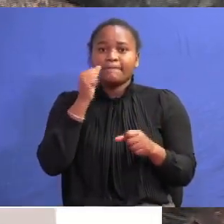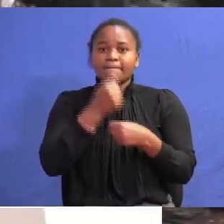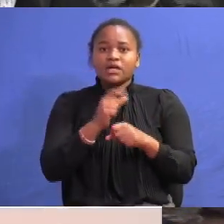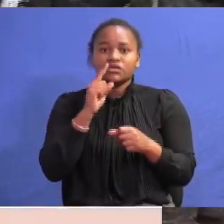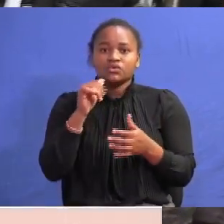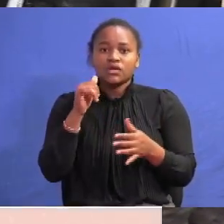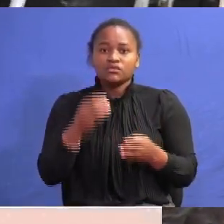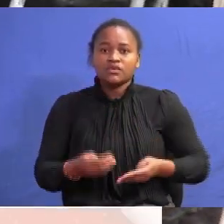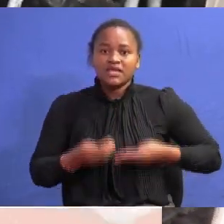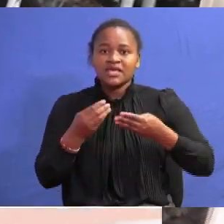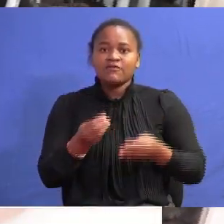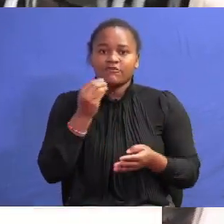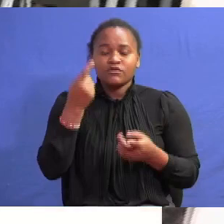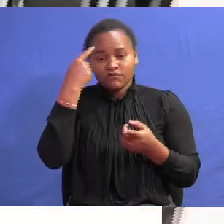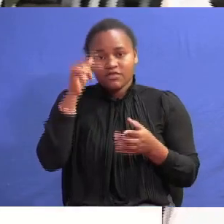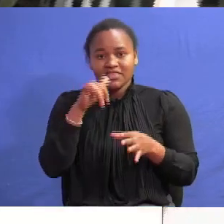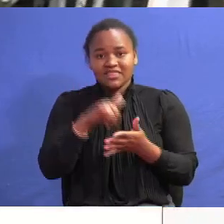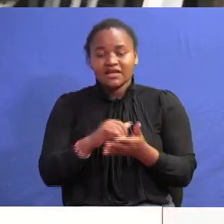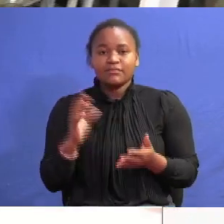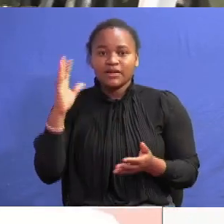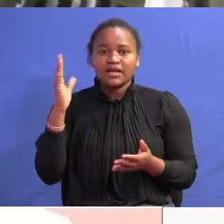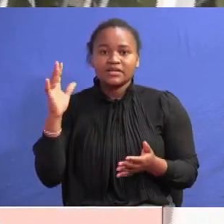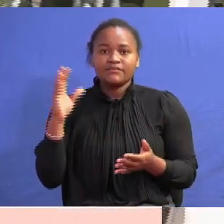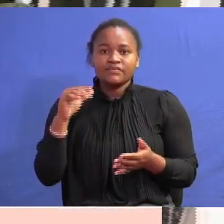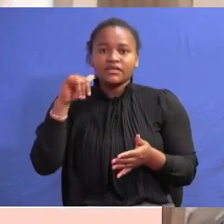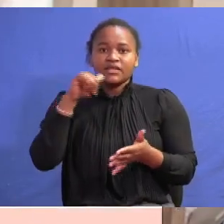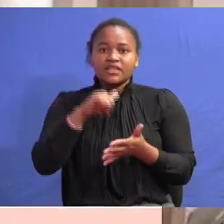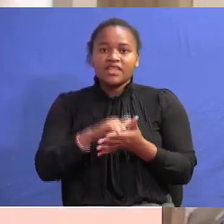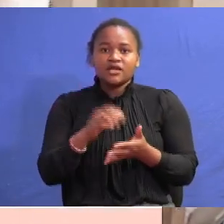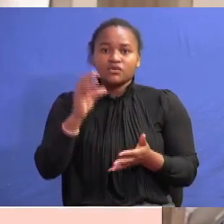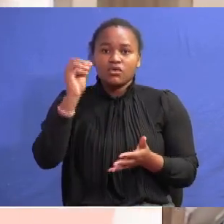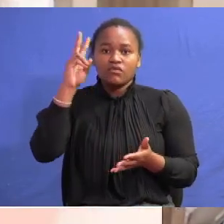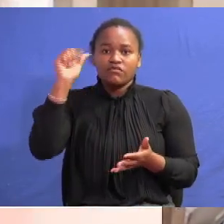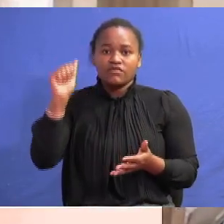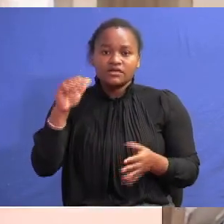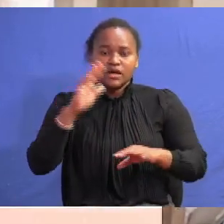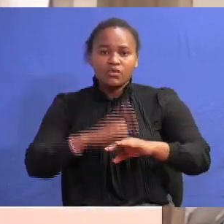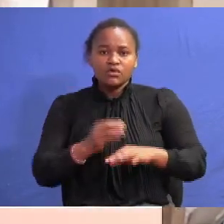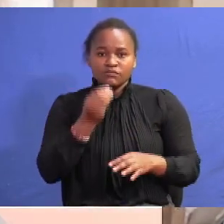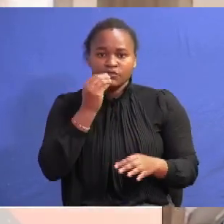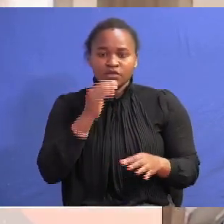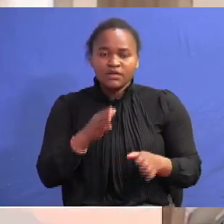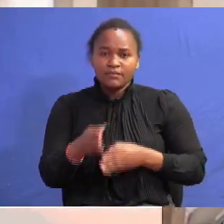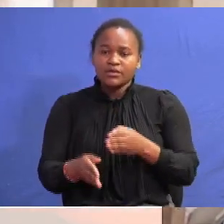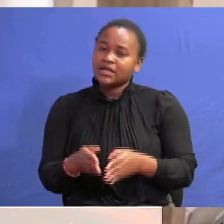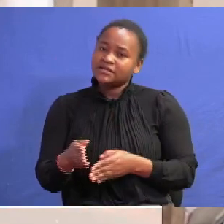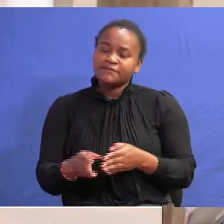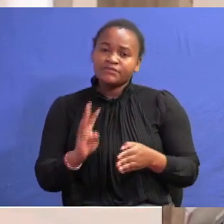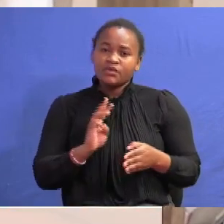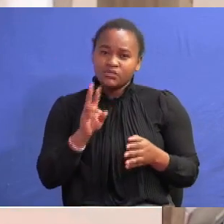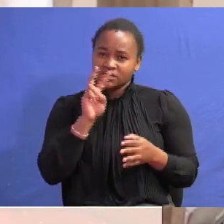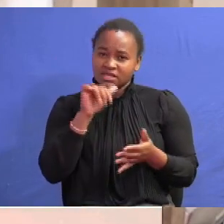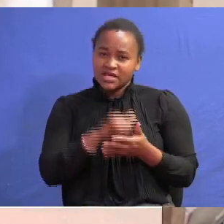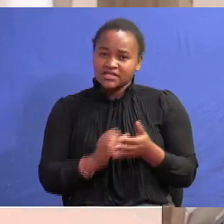bora kwa mmea. Hii avocado ikimea under good feeding program na agronomic service, tunaona